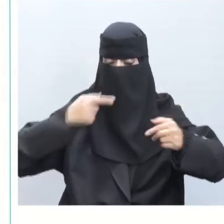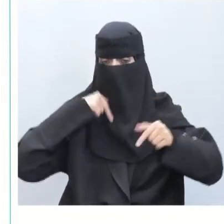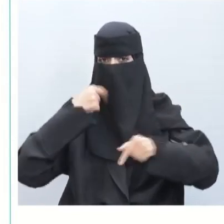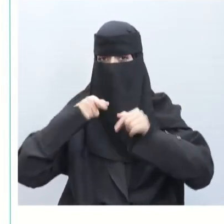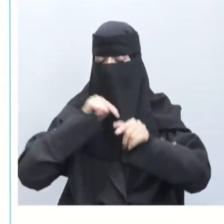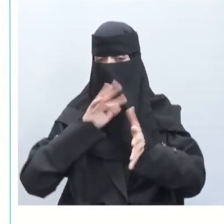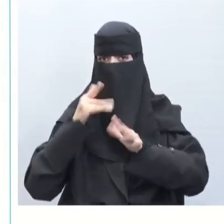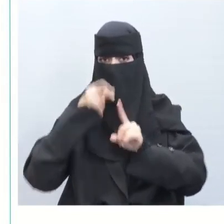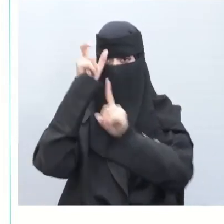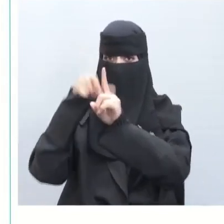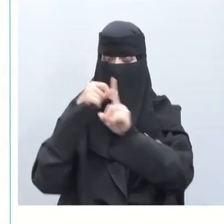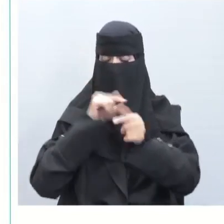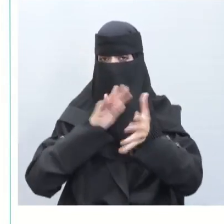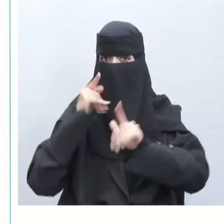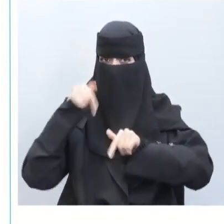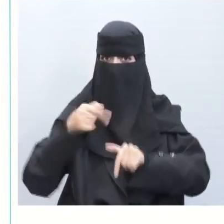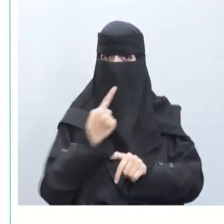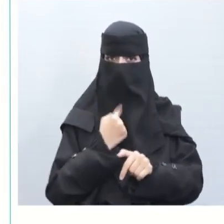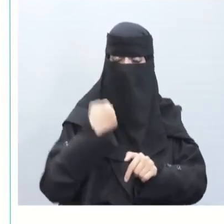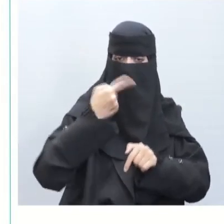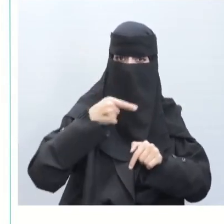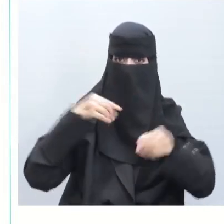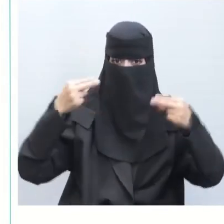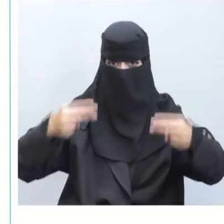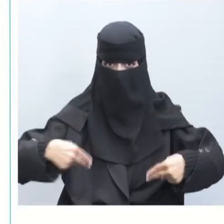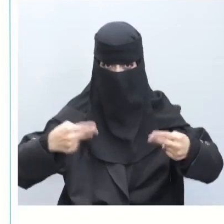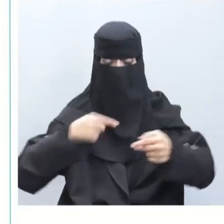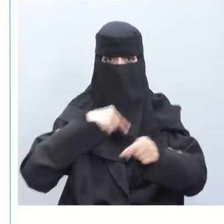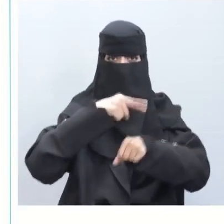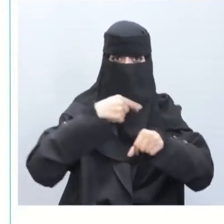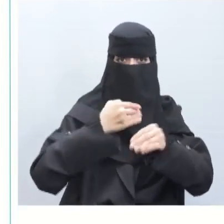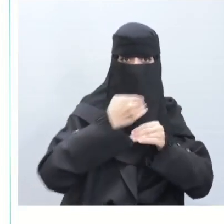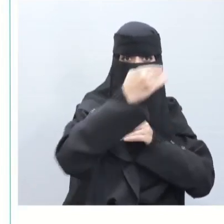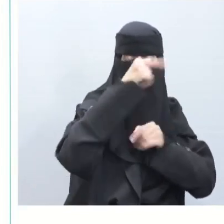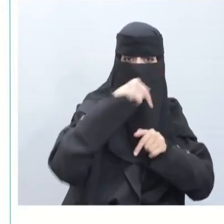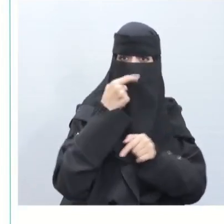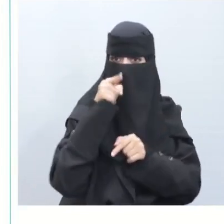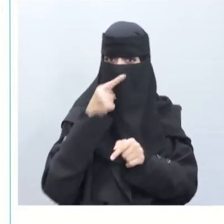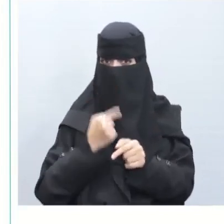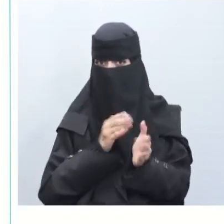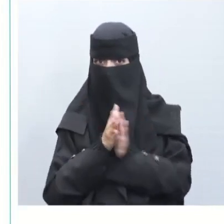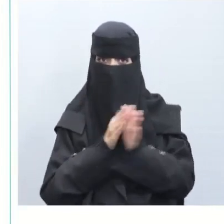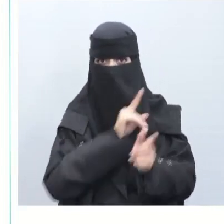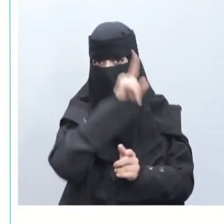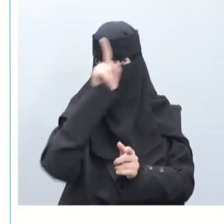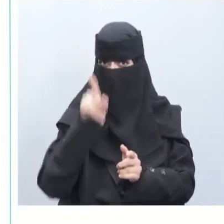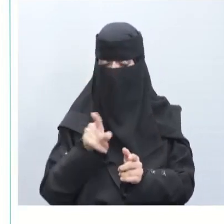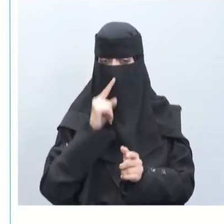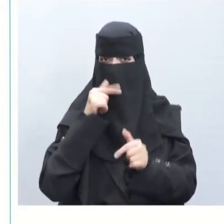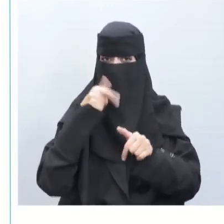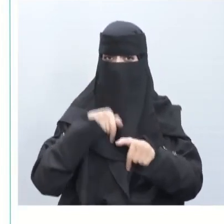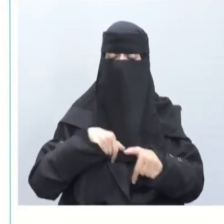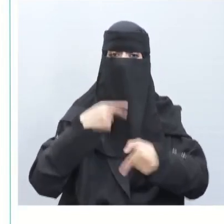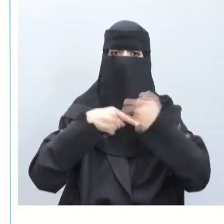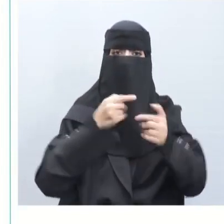بالنسبه للجمهور هل سيكون له رغبه لحضور هذه الفعاليه او طلب على الفعاليه وبالتالي ايضا الاستدامه هي